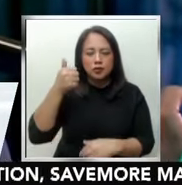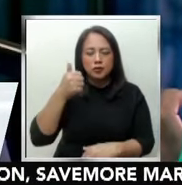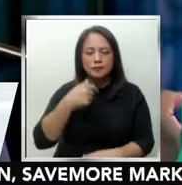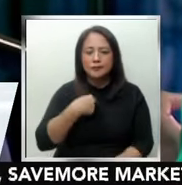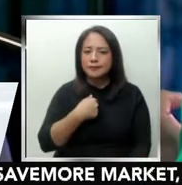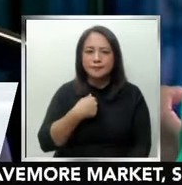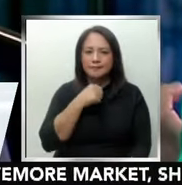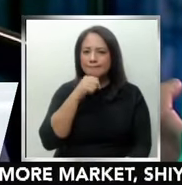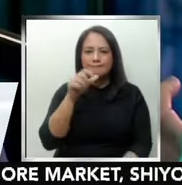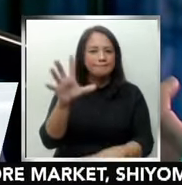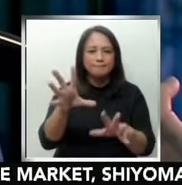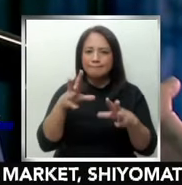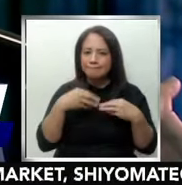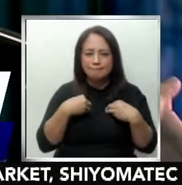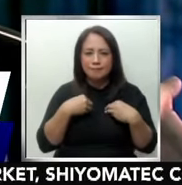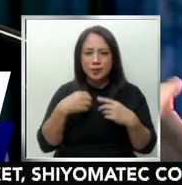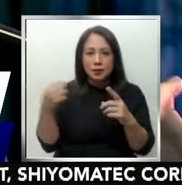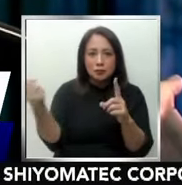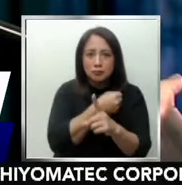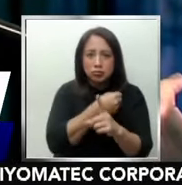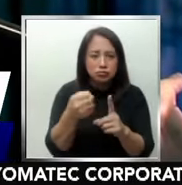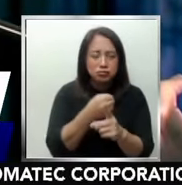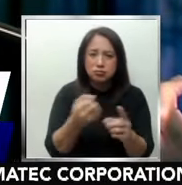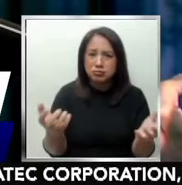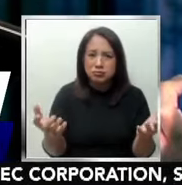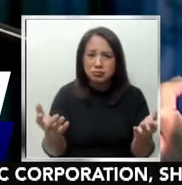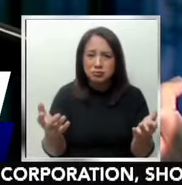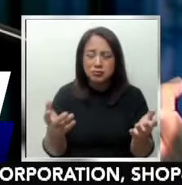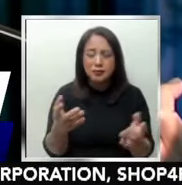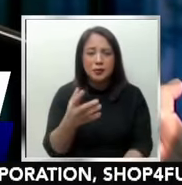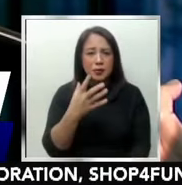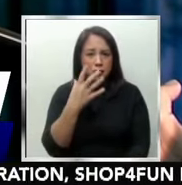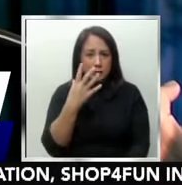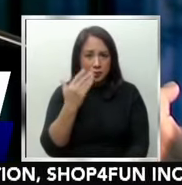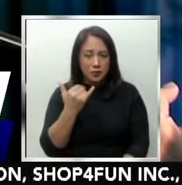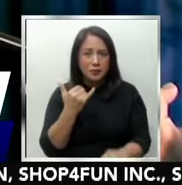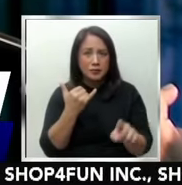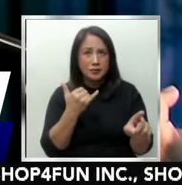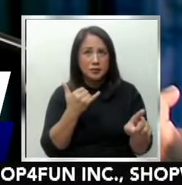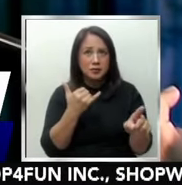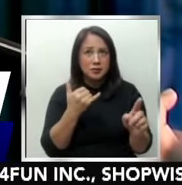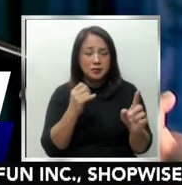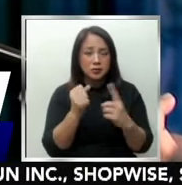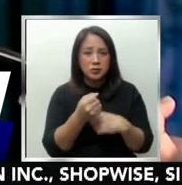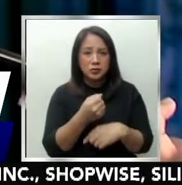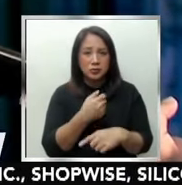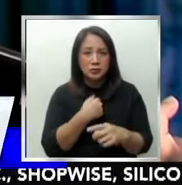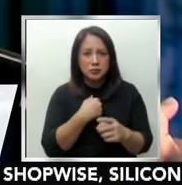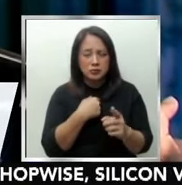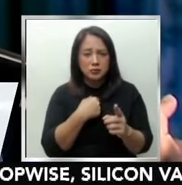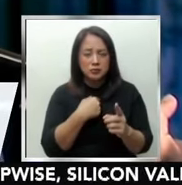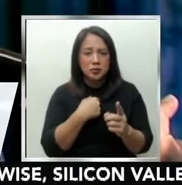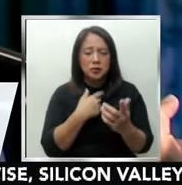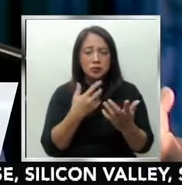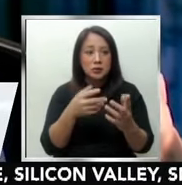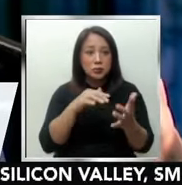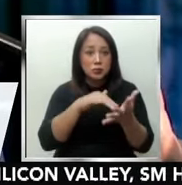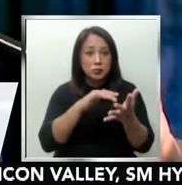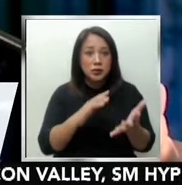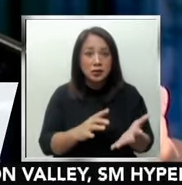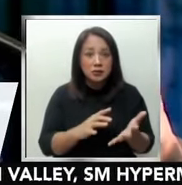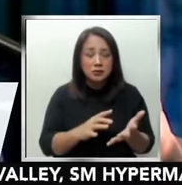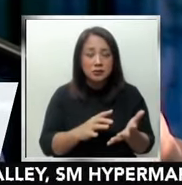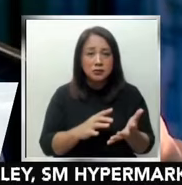violence syempre wala naman po talagang deserve na magkaroon po ng ganitong ano ganitong situation lalo na estudyante AP